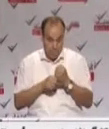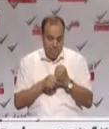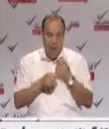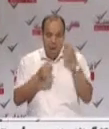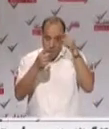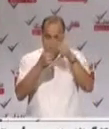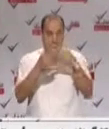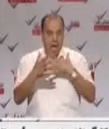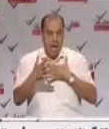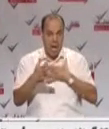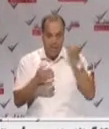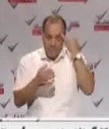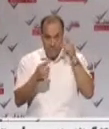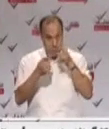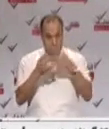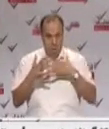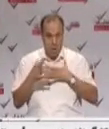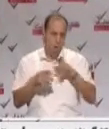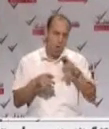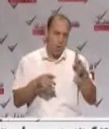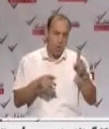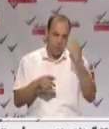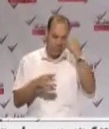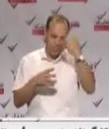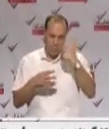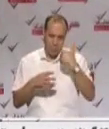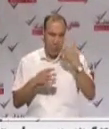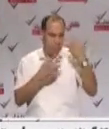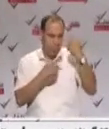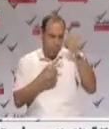انتهجنا فذاك هو المبتغى، وإن كانت الأخرى فحسبنا من الحسباء أجر مجتهد.